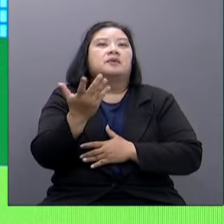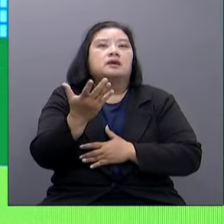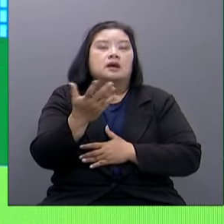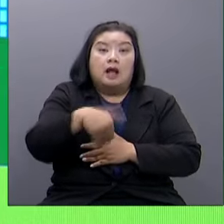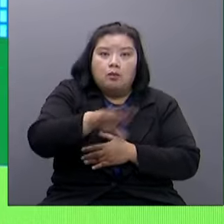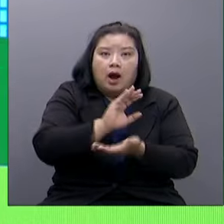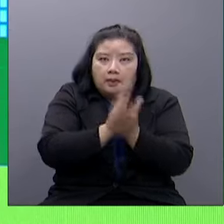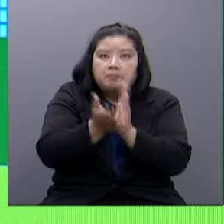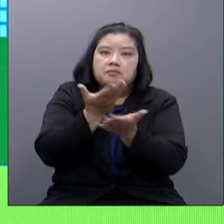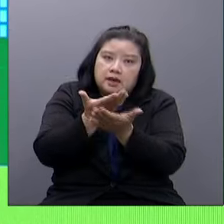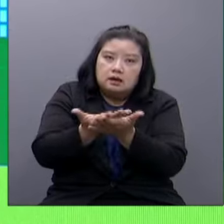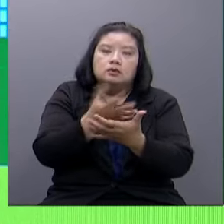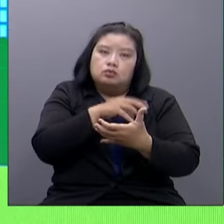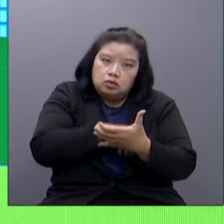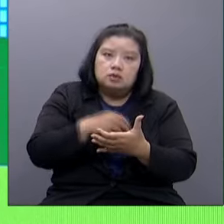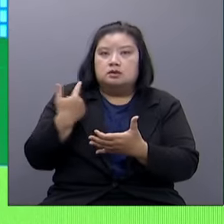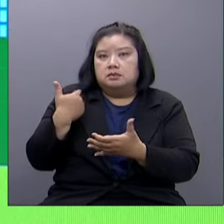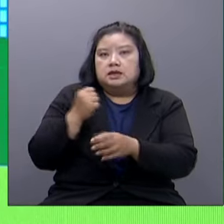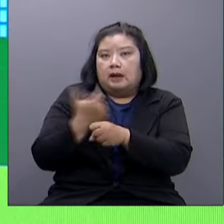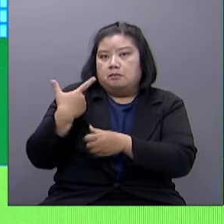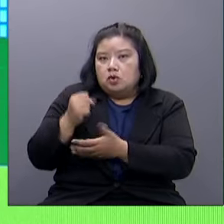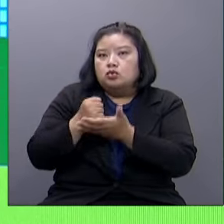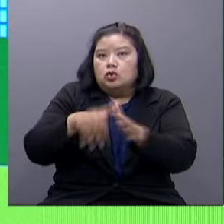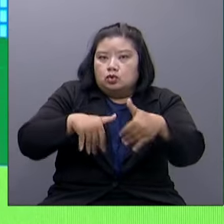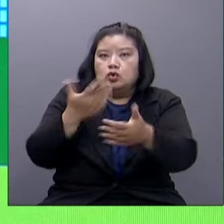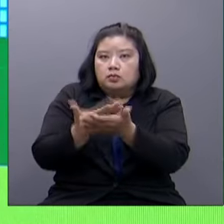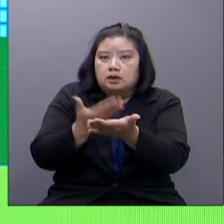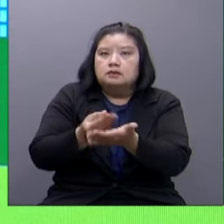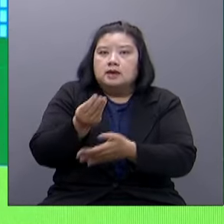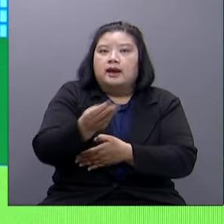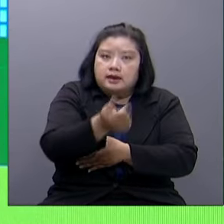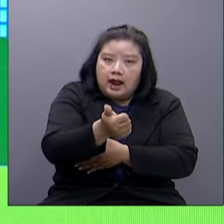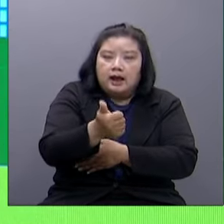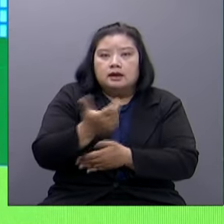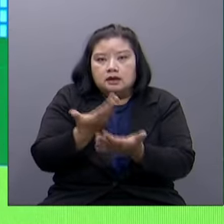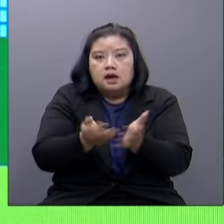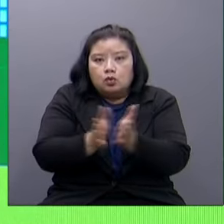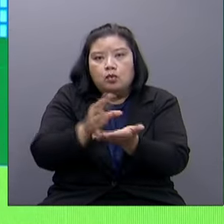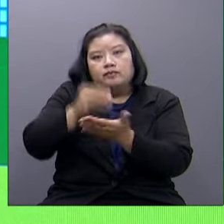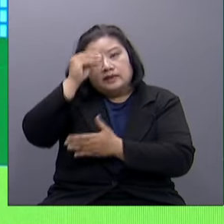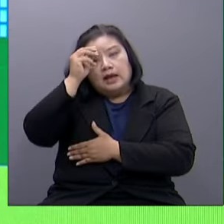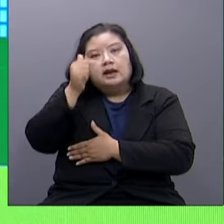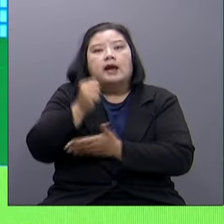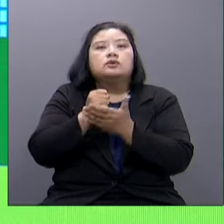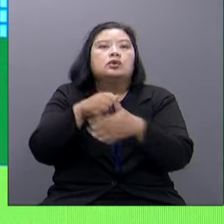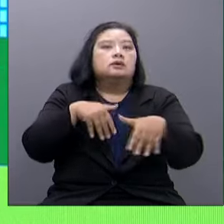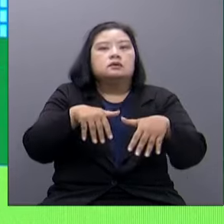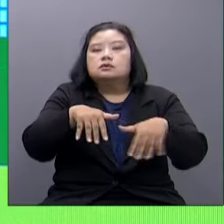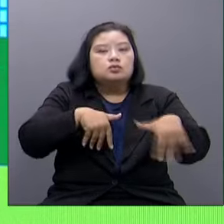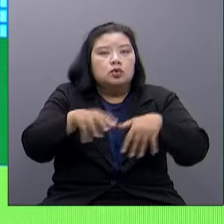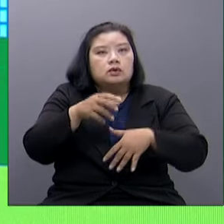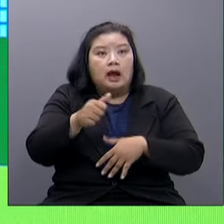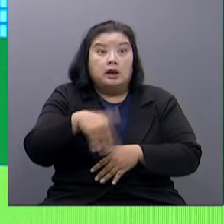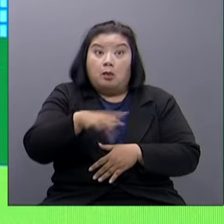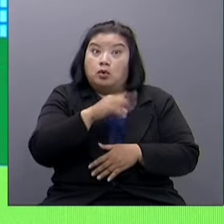ทิร์นกลับมาหรือนำมาใช้ประโยชน์ในแง่ของการช่วยเหลือผู้ยากไร้หรือสมทบทุนการศึกษาให้กับเด็กๆในพื้นที่เรียกว่าสร้างประโยชน์อย่